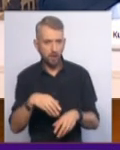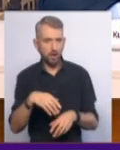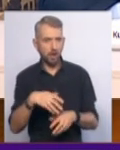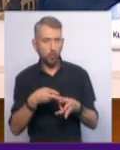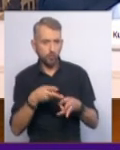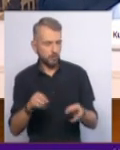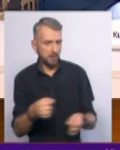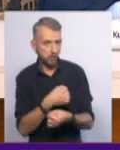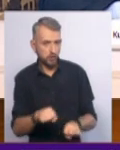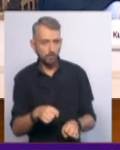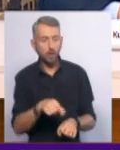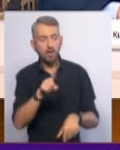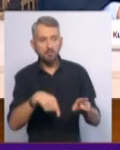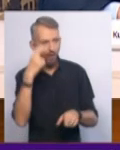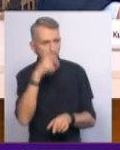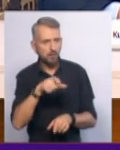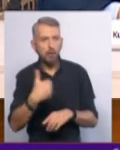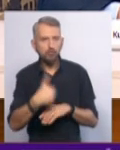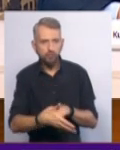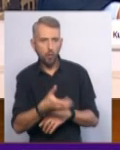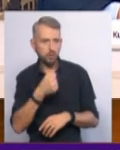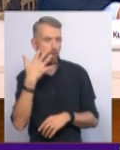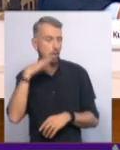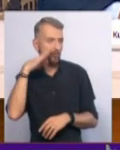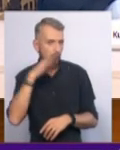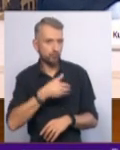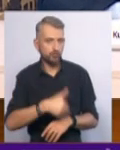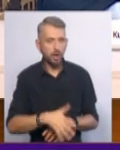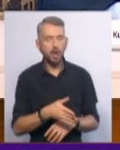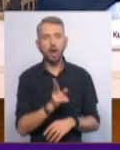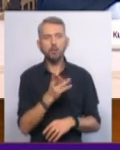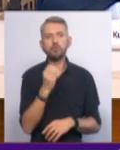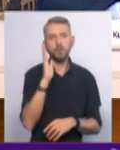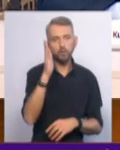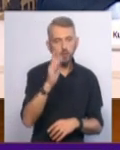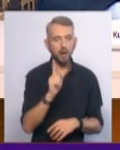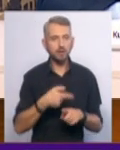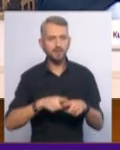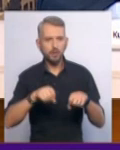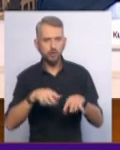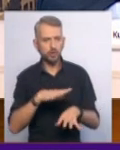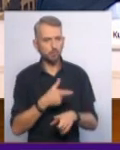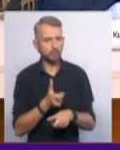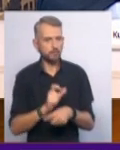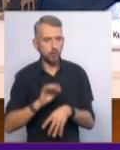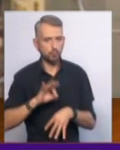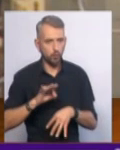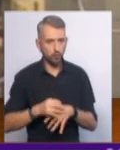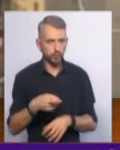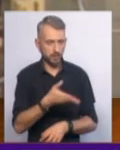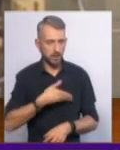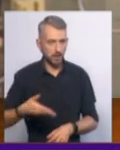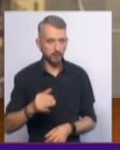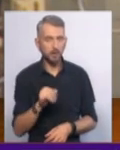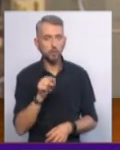тому до деяких киян вже дійшла ну, гаряча вода, деяких дійде, але це рішення було надзвичайно болючим для нас. І